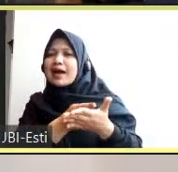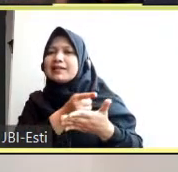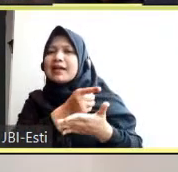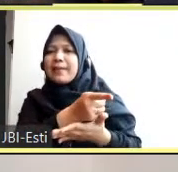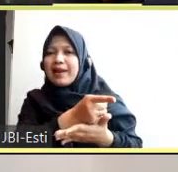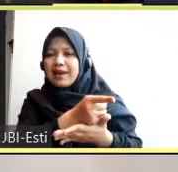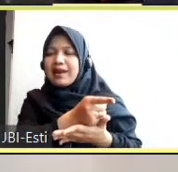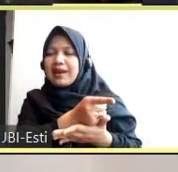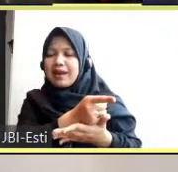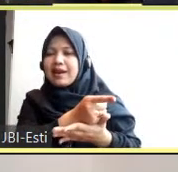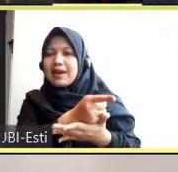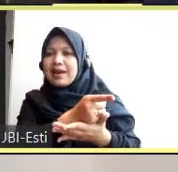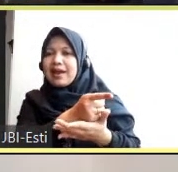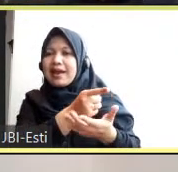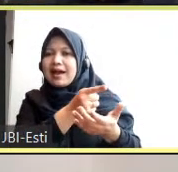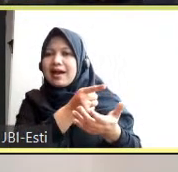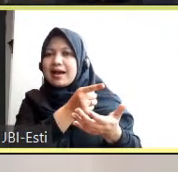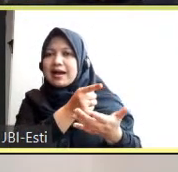terhadap orang